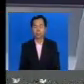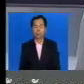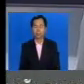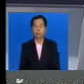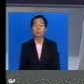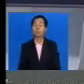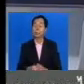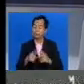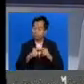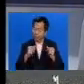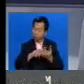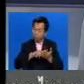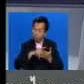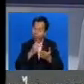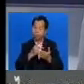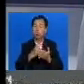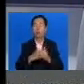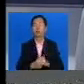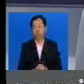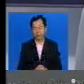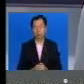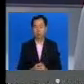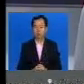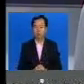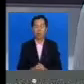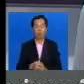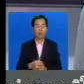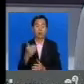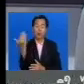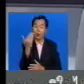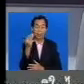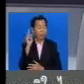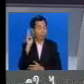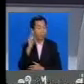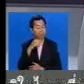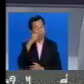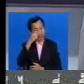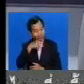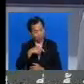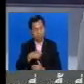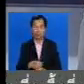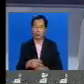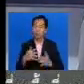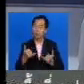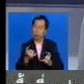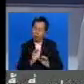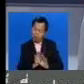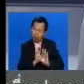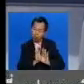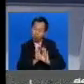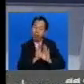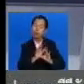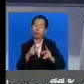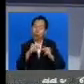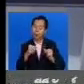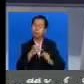เรื่องของการปฏิรูปสถานีวิทยุโทรทัศน์แห่งประเทศไทยนะคะรัฐมนตรีประจำสำนักนายกรัฐมนตรียืนยันว่าจะผลักดันเรื่องนี้ให้สำ